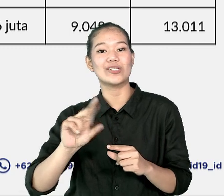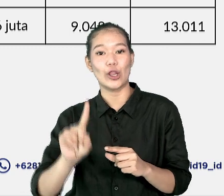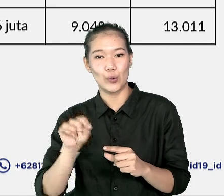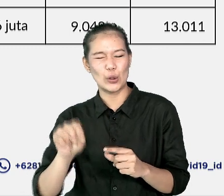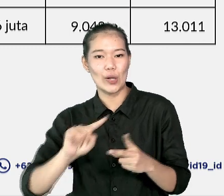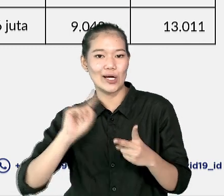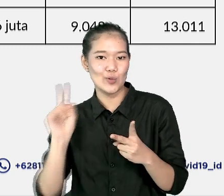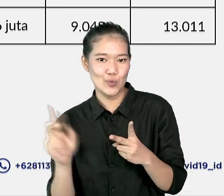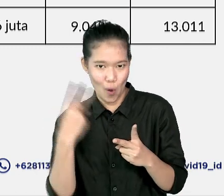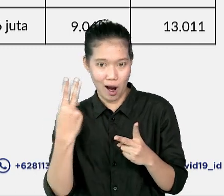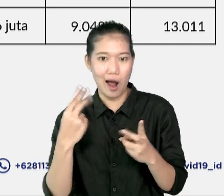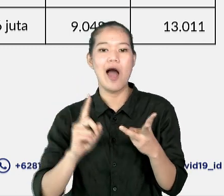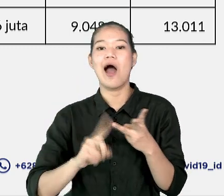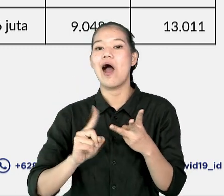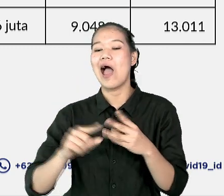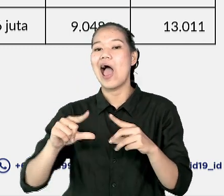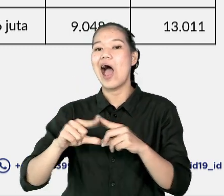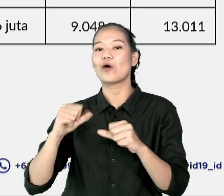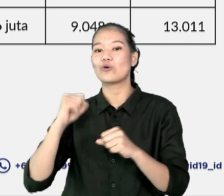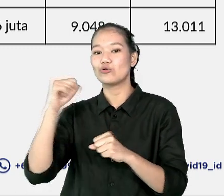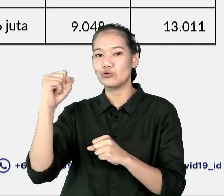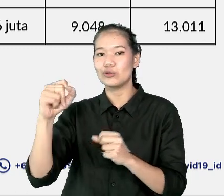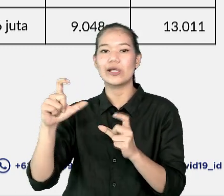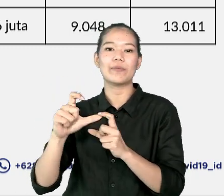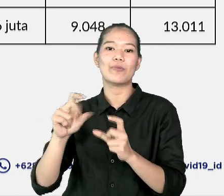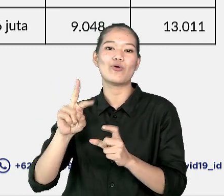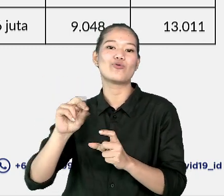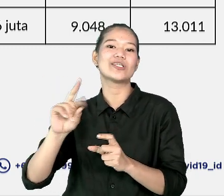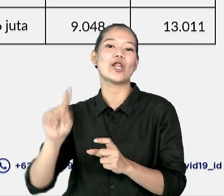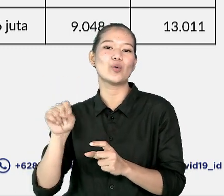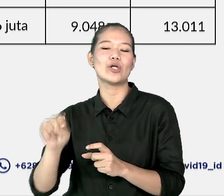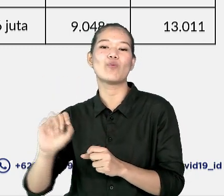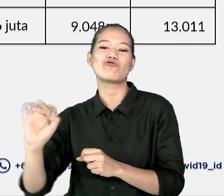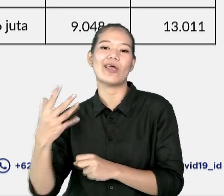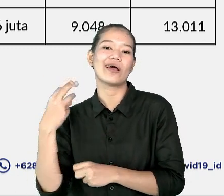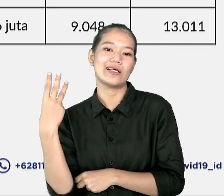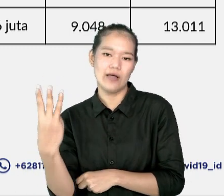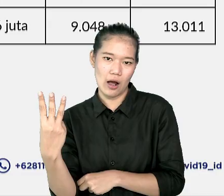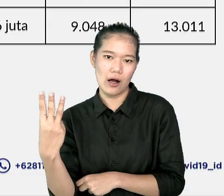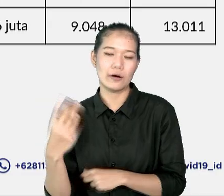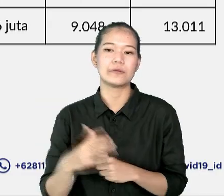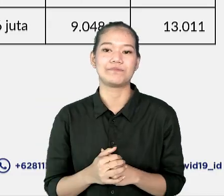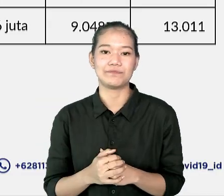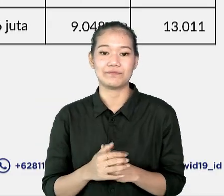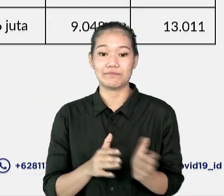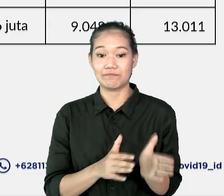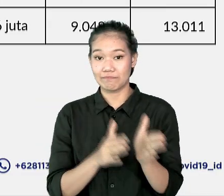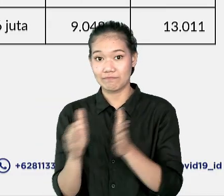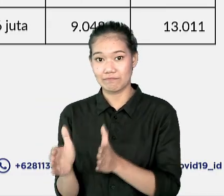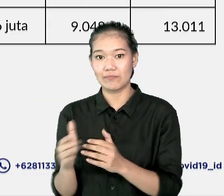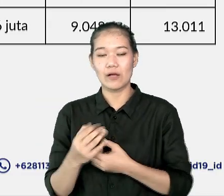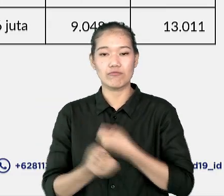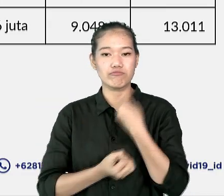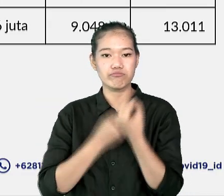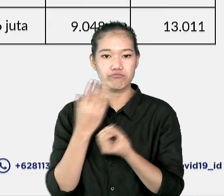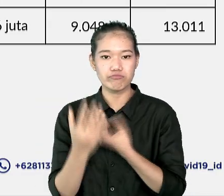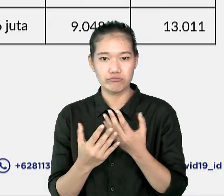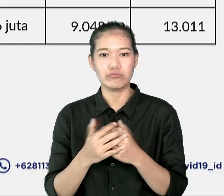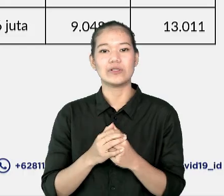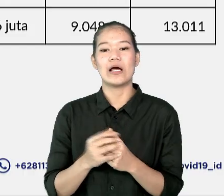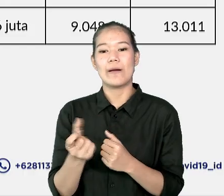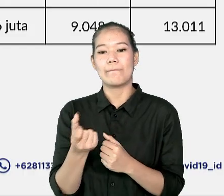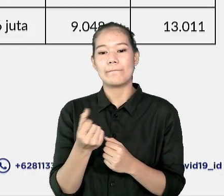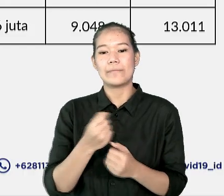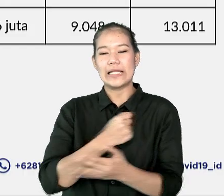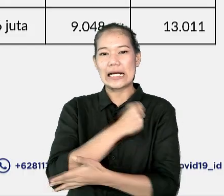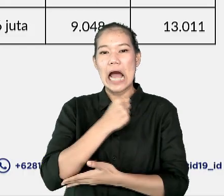puncak kedua, dan Agustus-September 2021, puncak ketiga. Selanjutnya saya akan menyampaikan tren